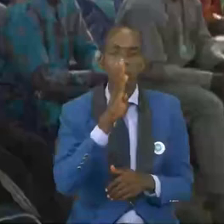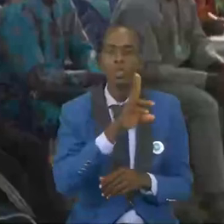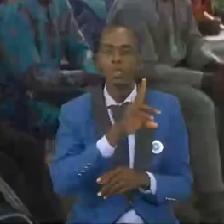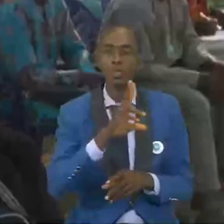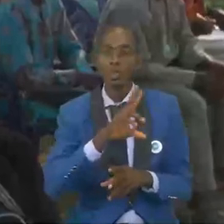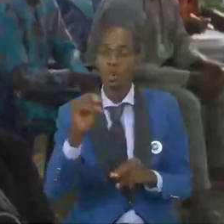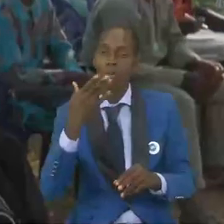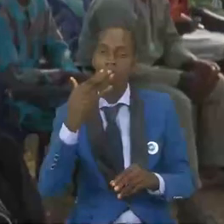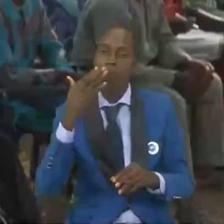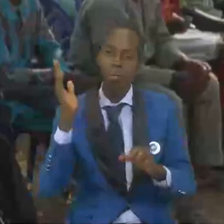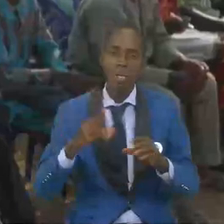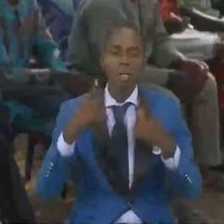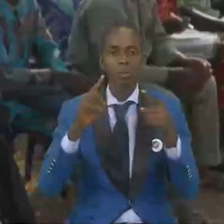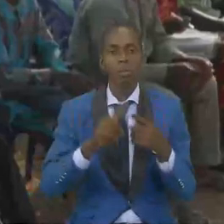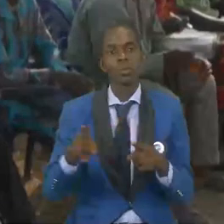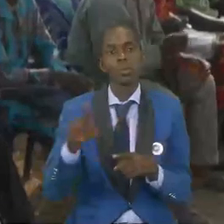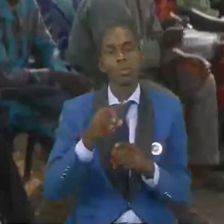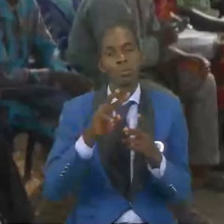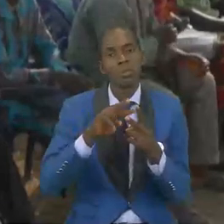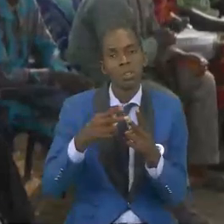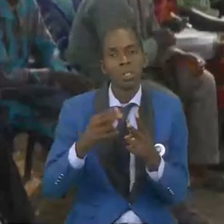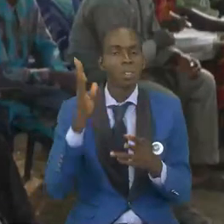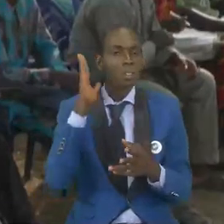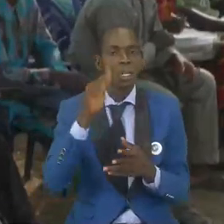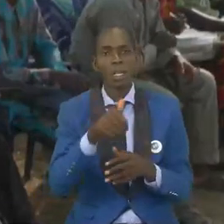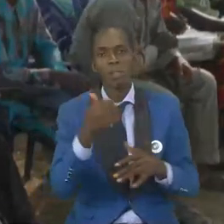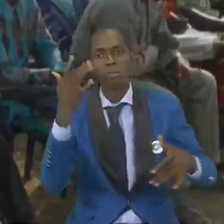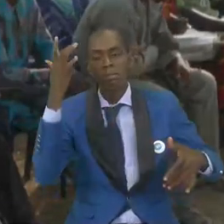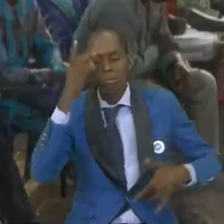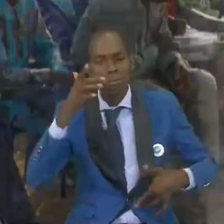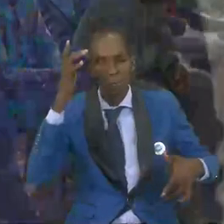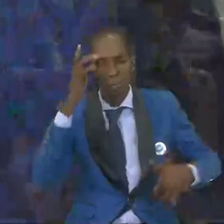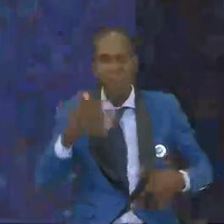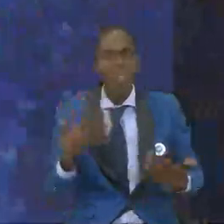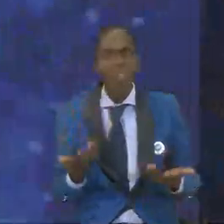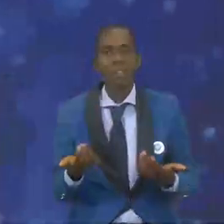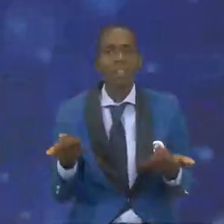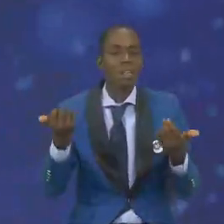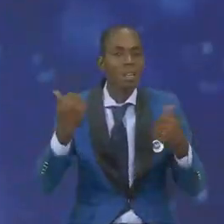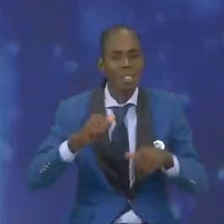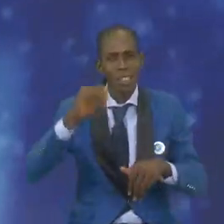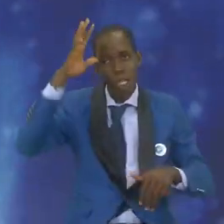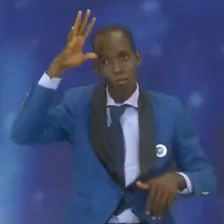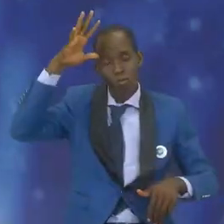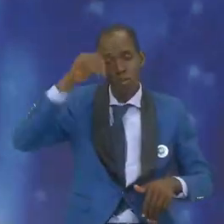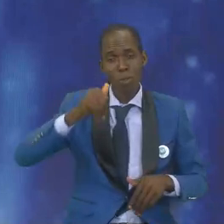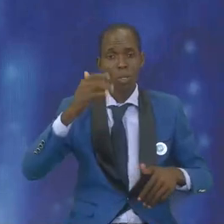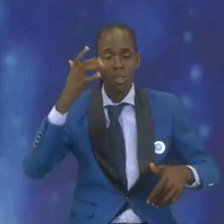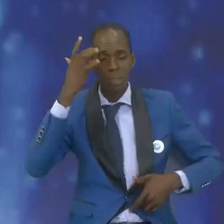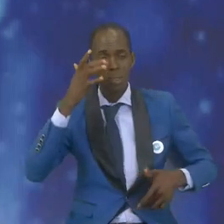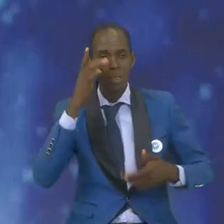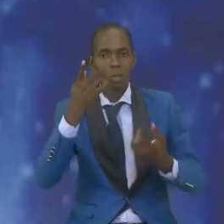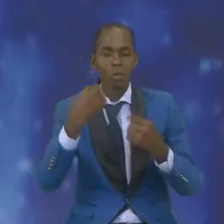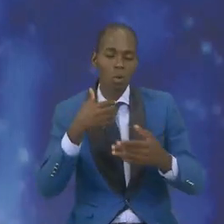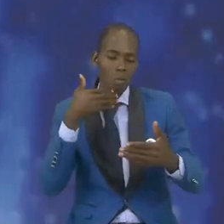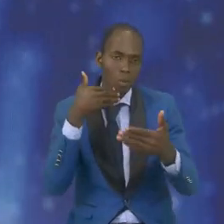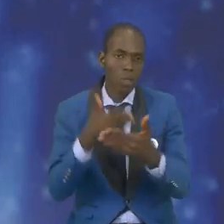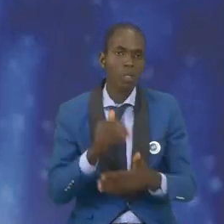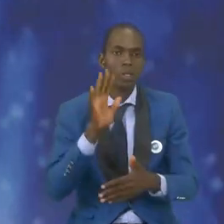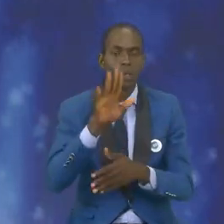l'étranger, n'importe où tu es, aucun malheur ne t'arrivera. Aucun fléau n'approchera, aucune maladie,